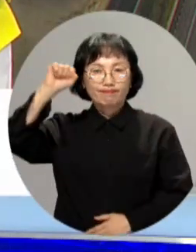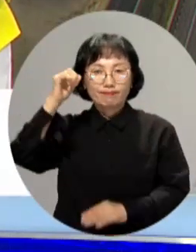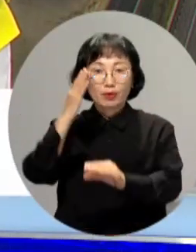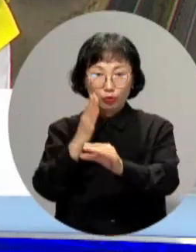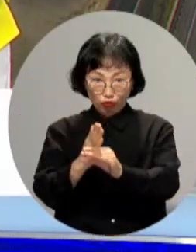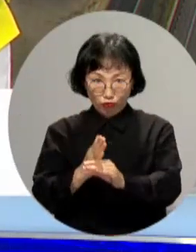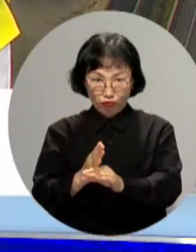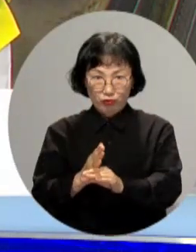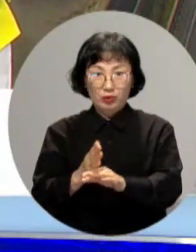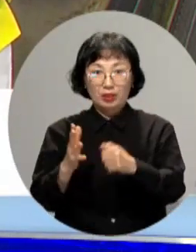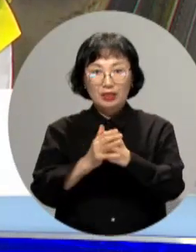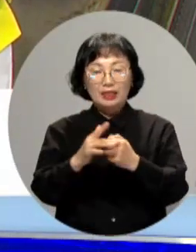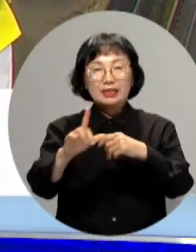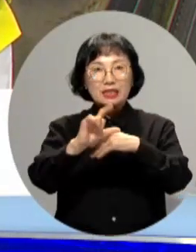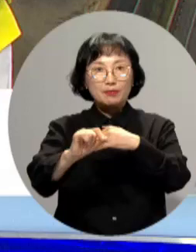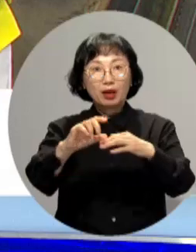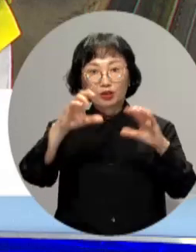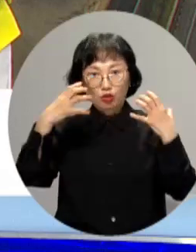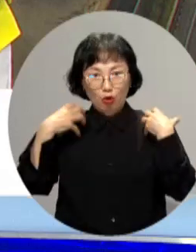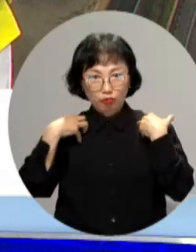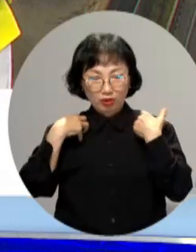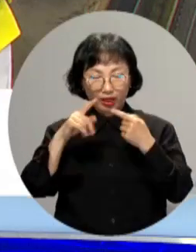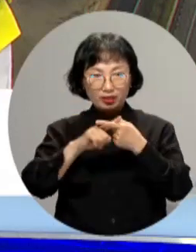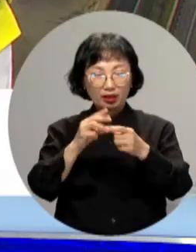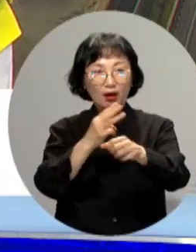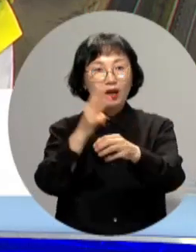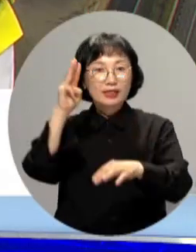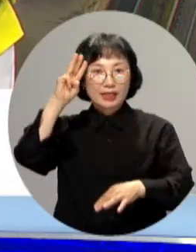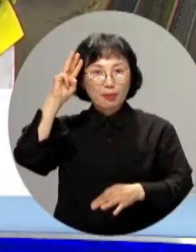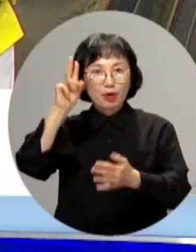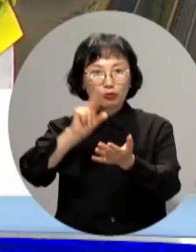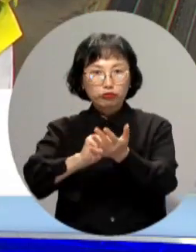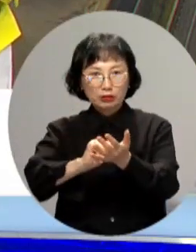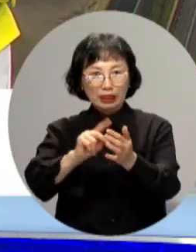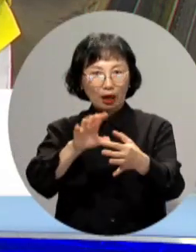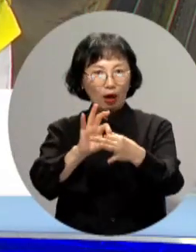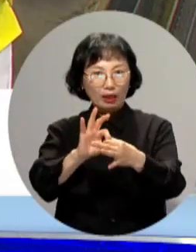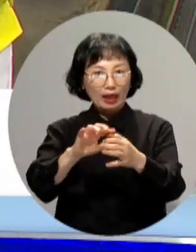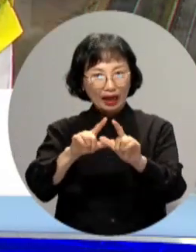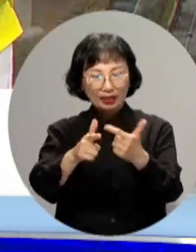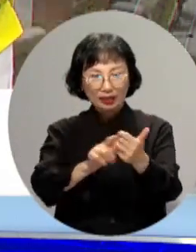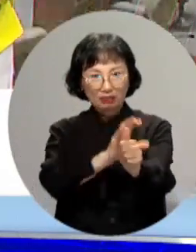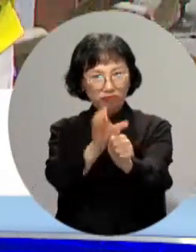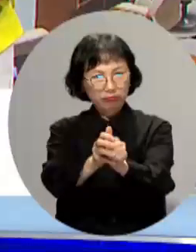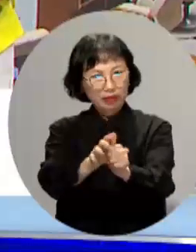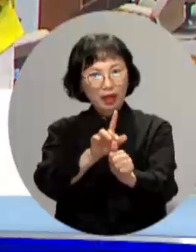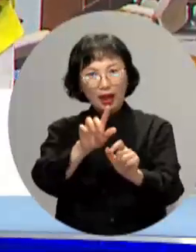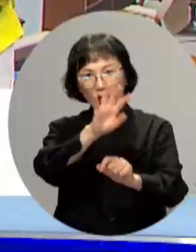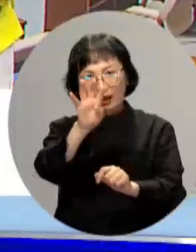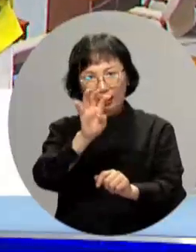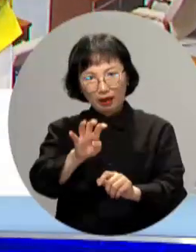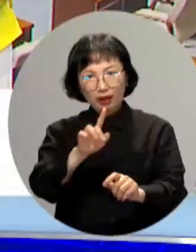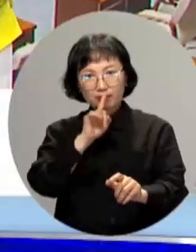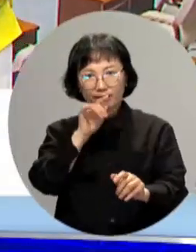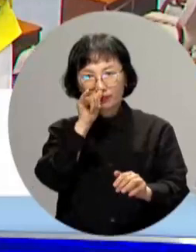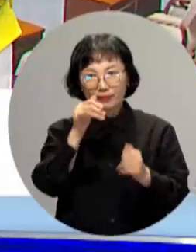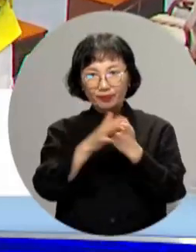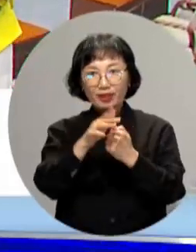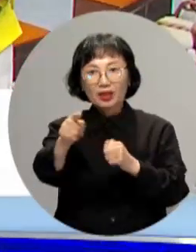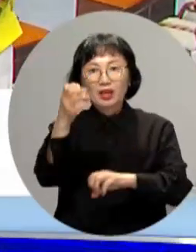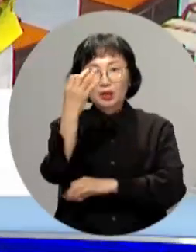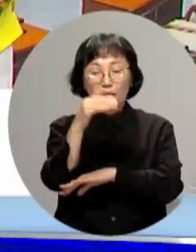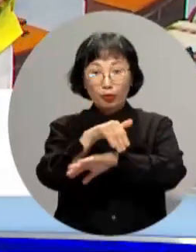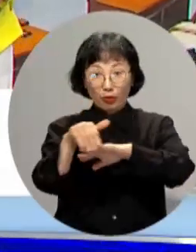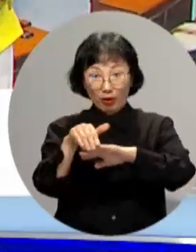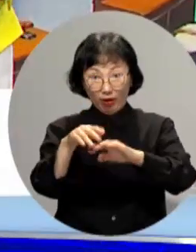파국의 책임을 지방정부에 묻는 예산 칼질 아니냐는 지적이 나옵니다. 한덕수 국무총리가 새만금 기본계획의